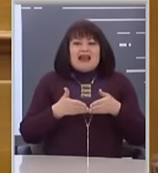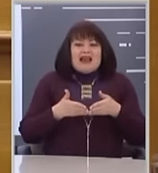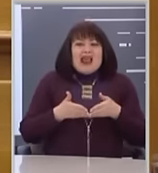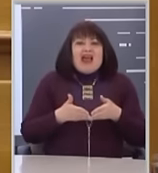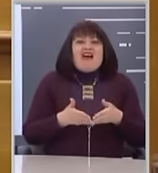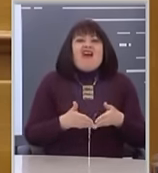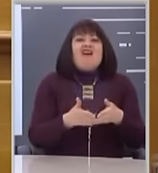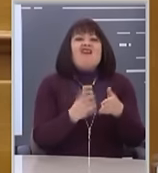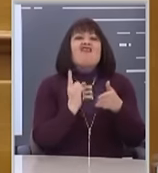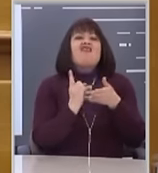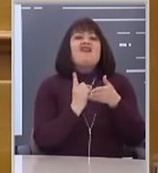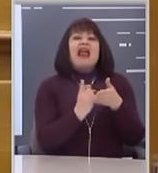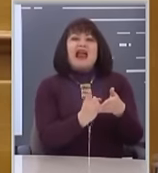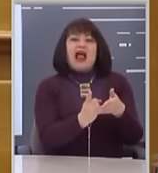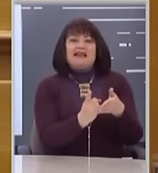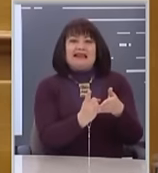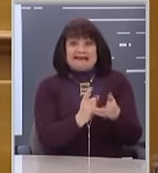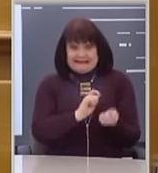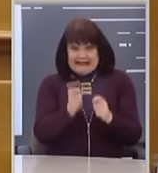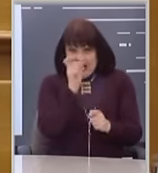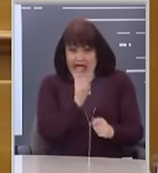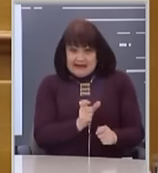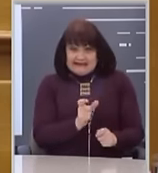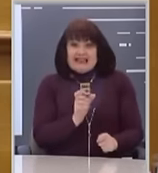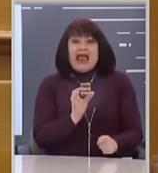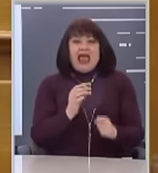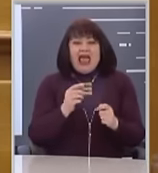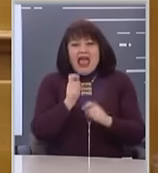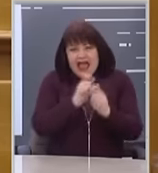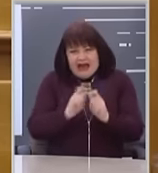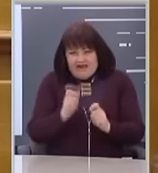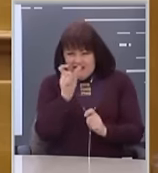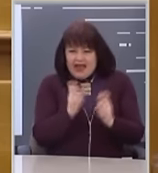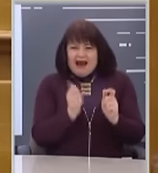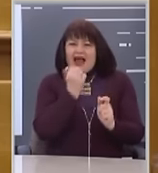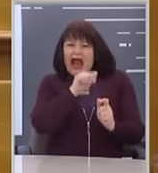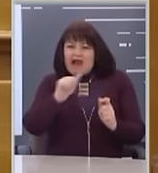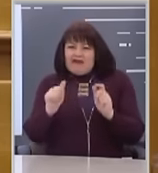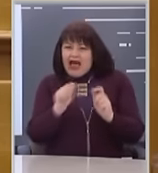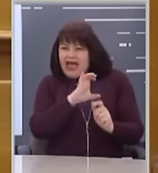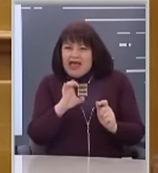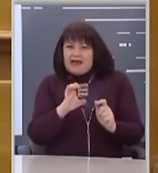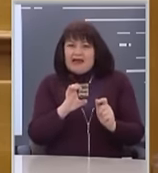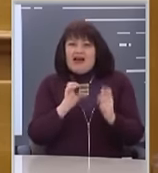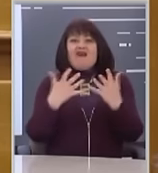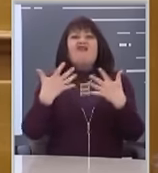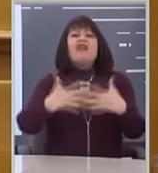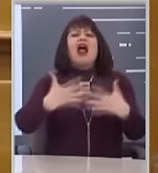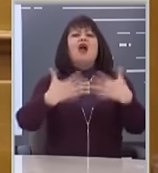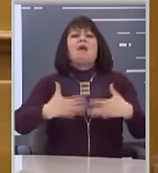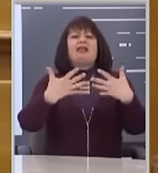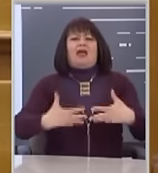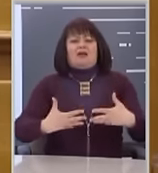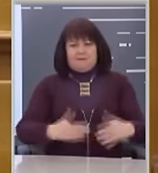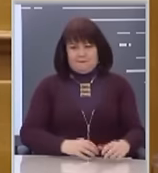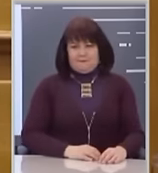φράγματα. Και το άλλο 1/3 της ομιλίας του, για να συγκρίνει την υπόθεση Παπαντονίου